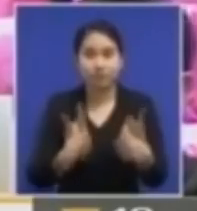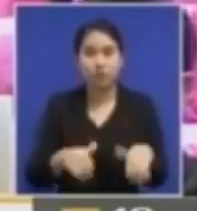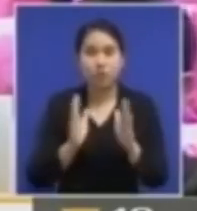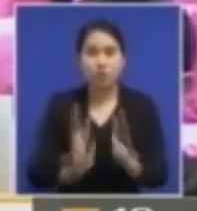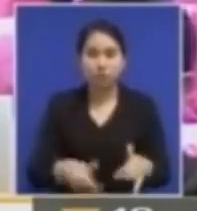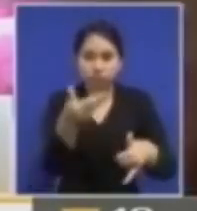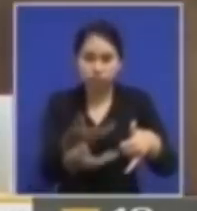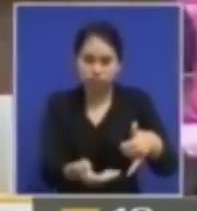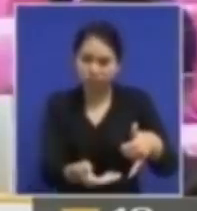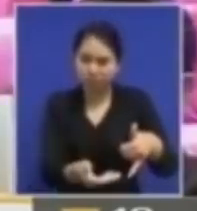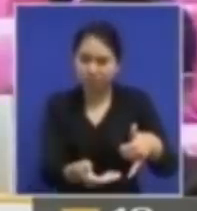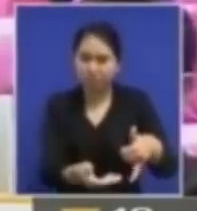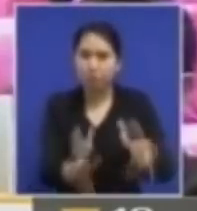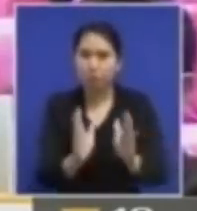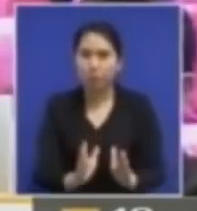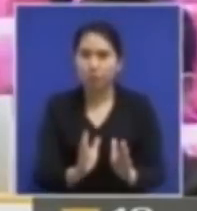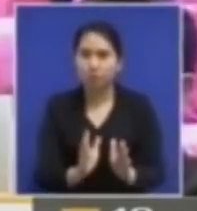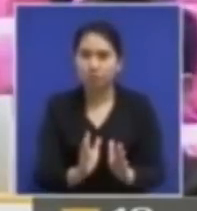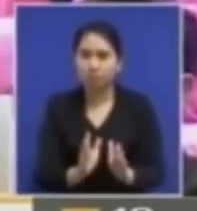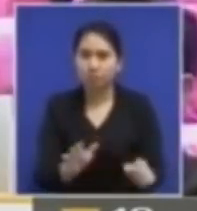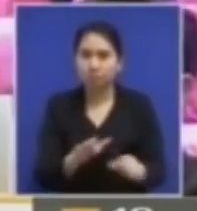ได้รับการพิจารณาอยู่2ท่าน